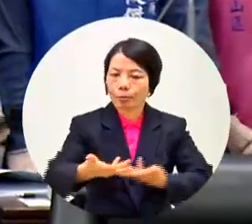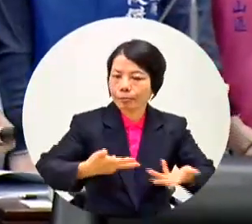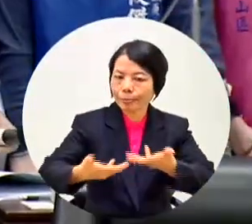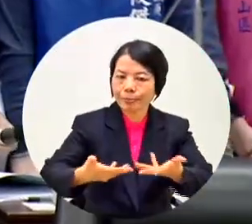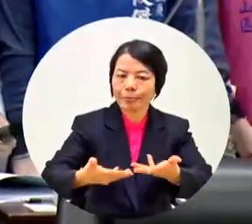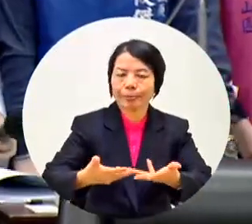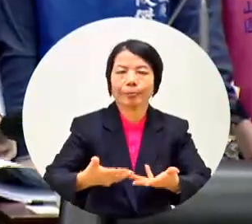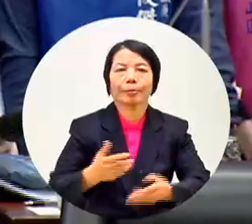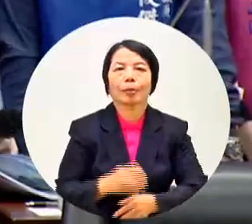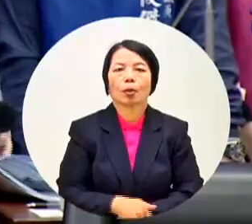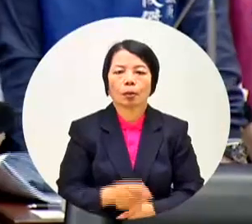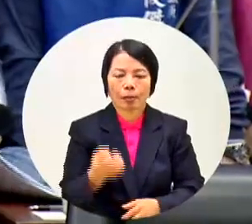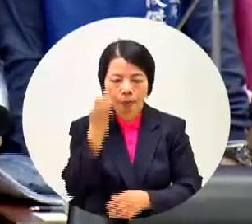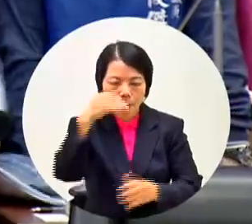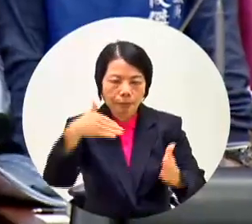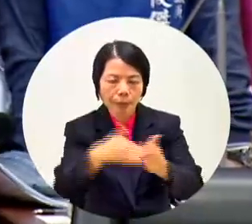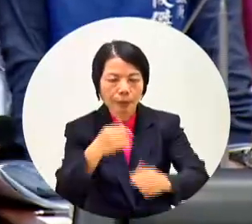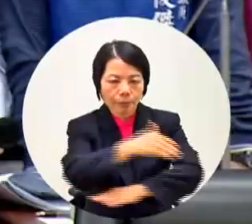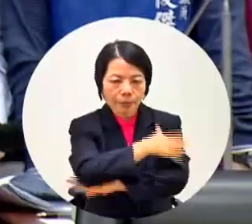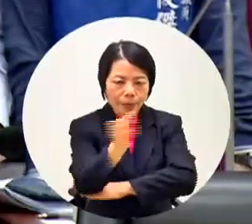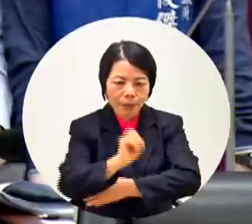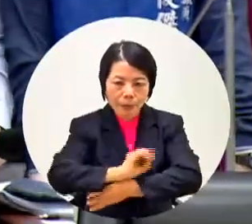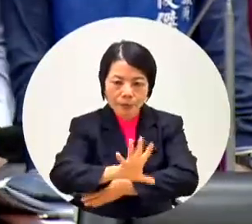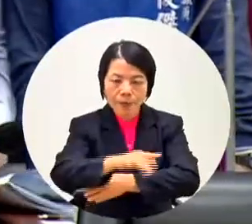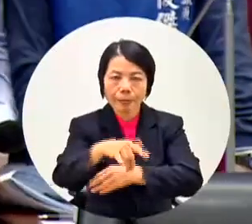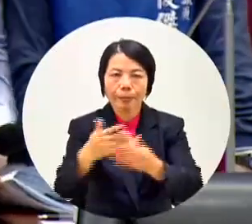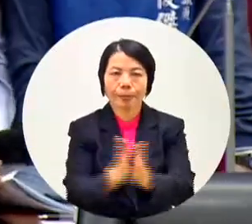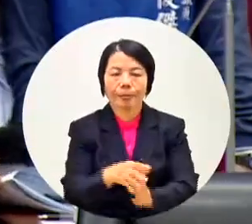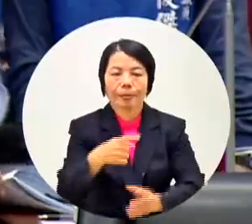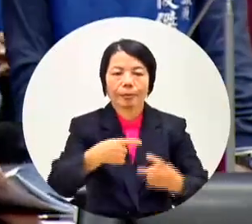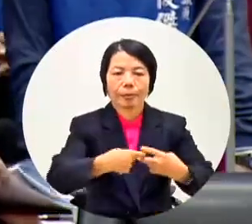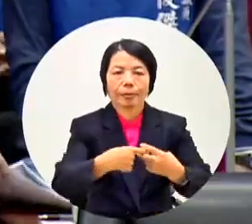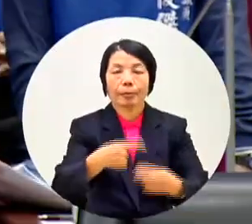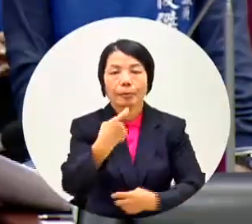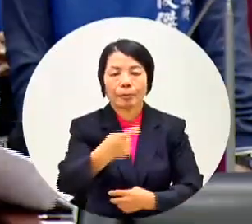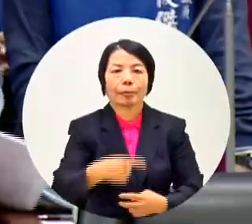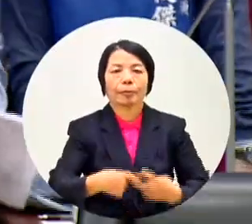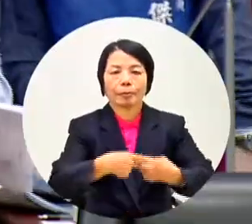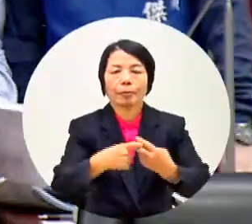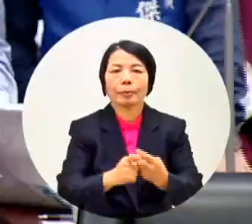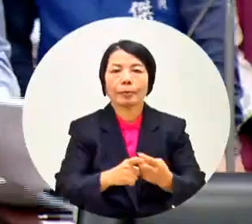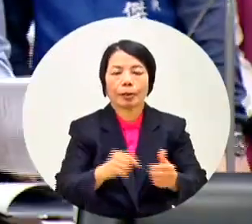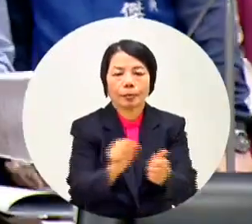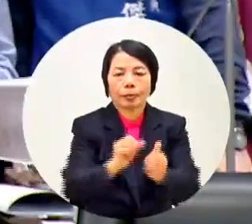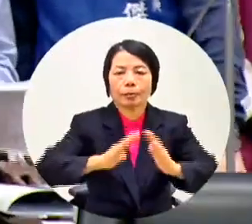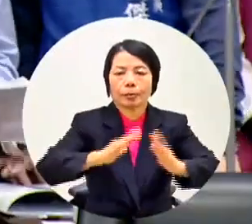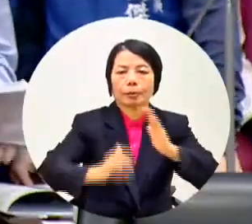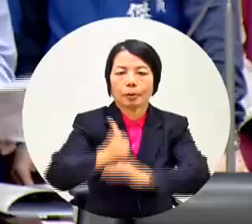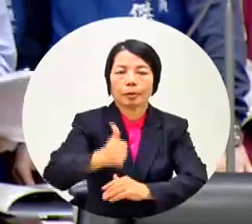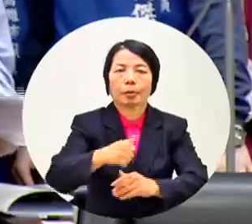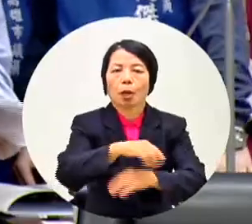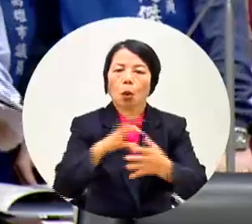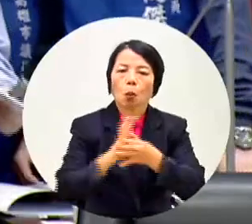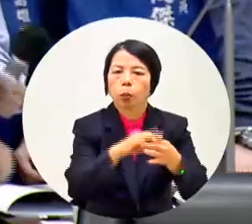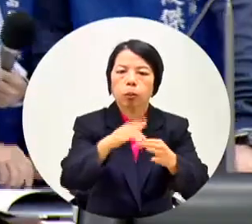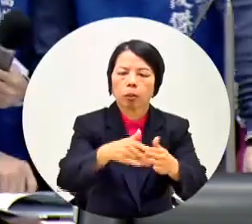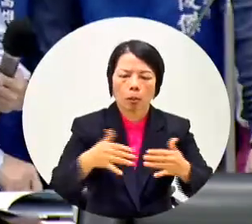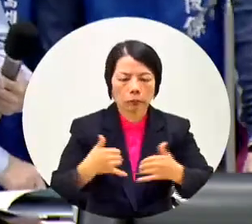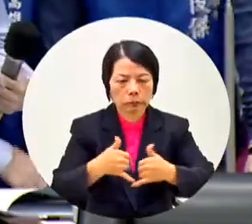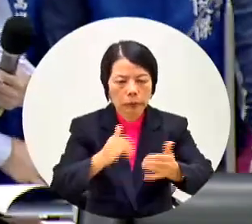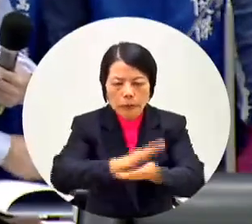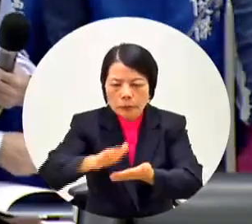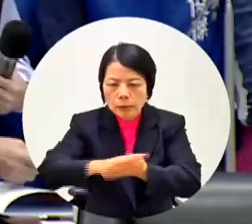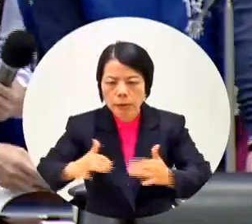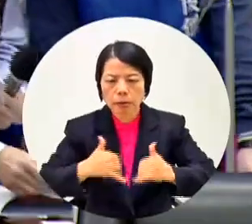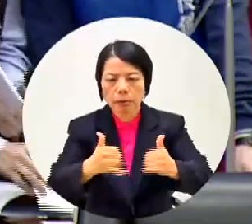的李四川副市长因为要解决高雄市道路不平的问题，深夜去视察了我们的